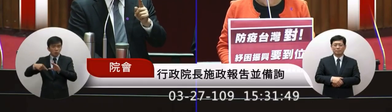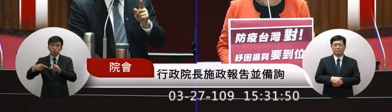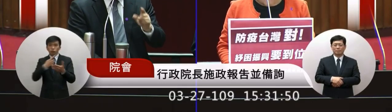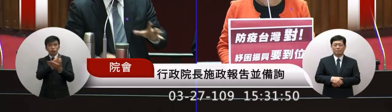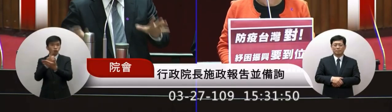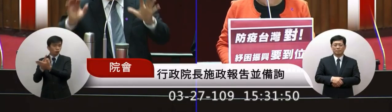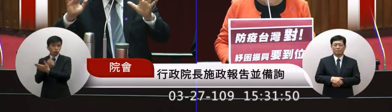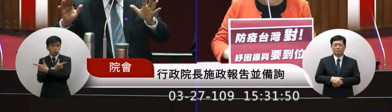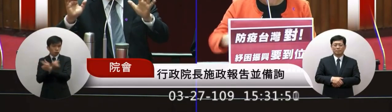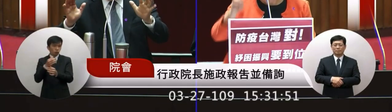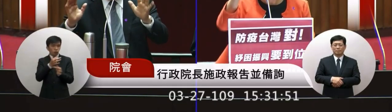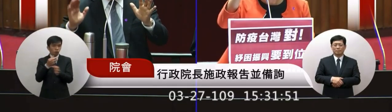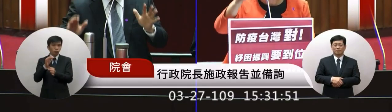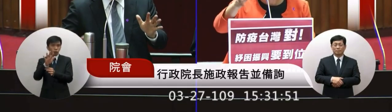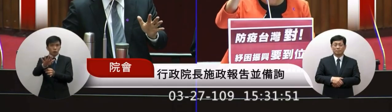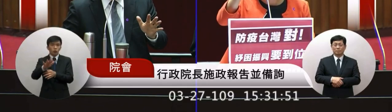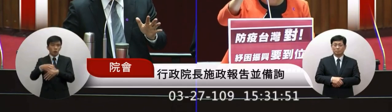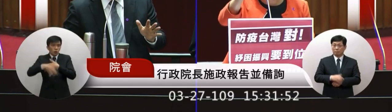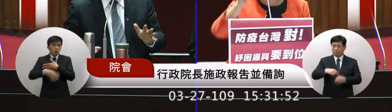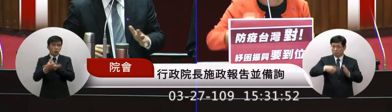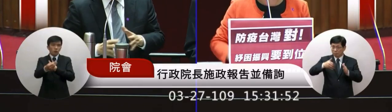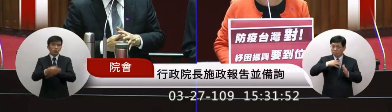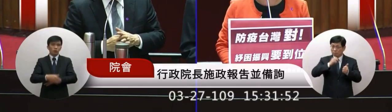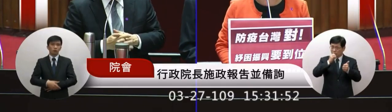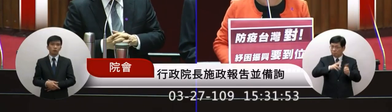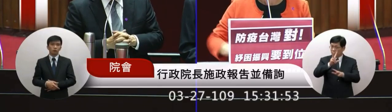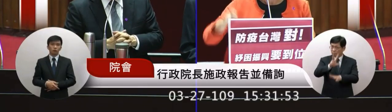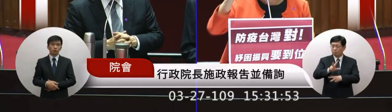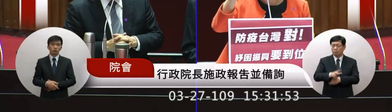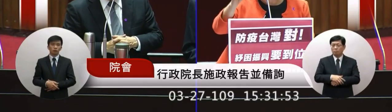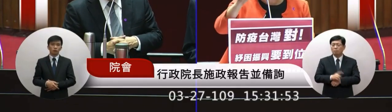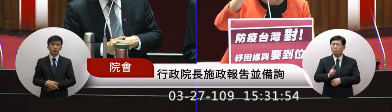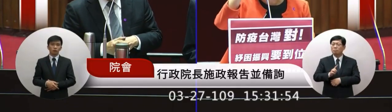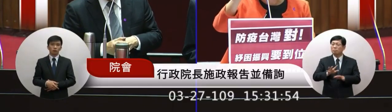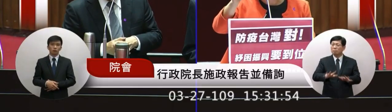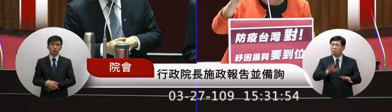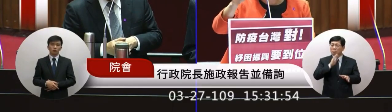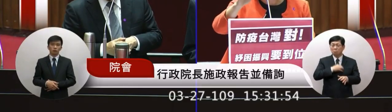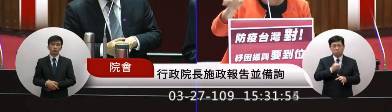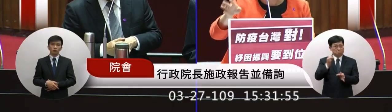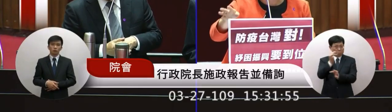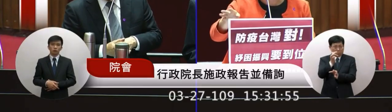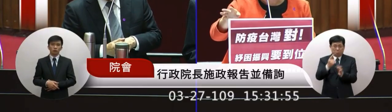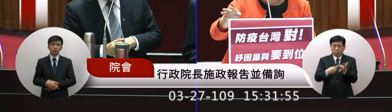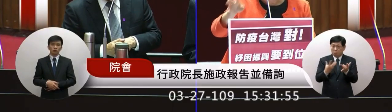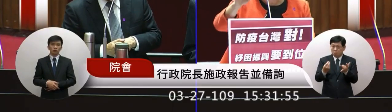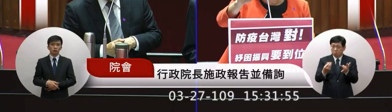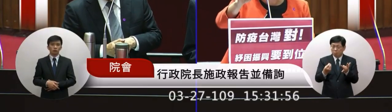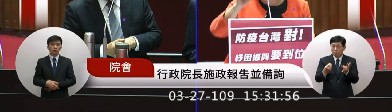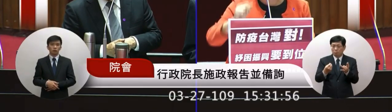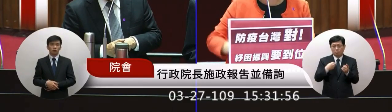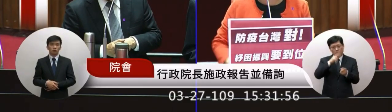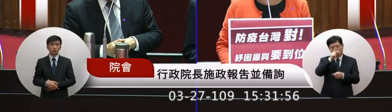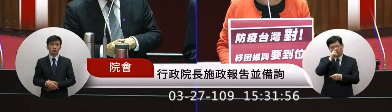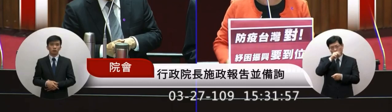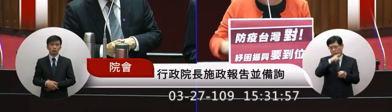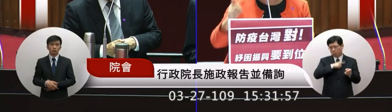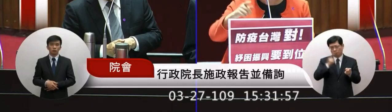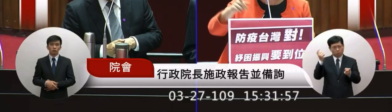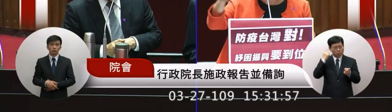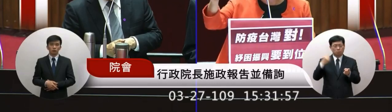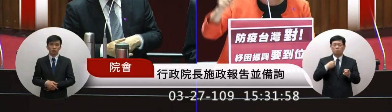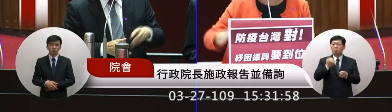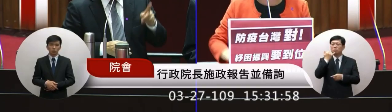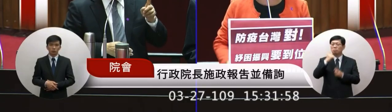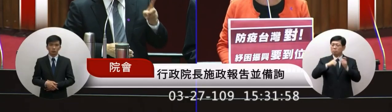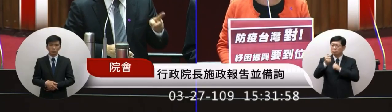不少啦。伊拢配备 个。我即卖是甲你讲老实话啦，你现在说一件都不少，是错误的讯息啦。你不然